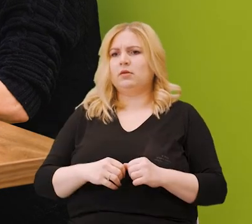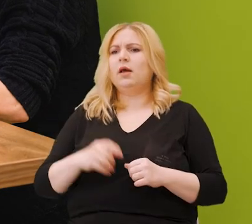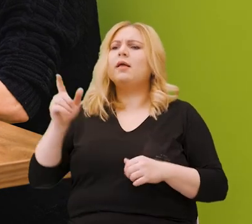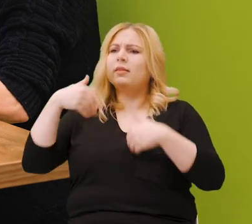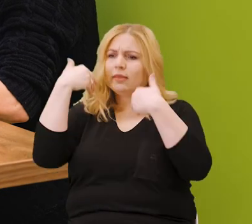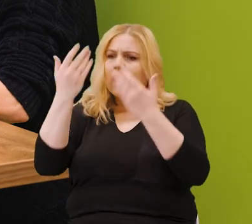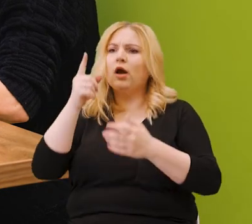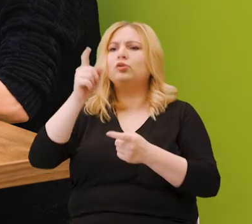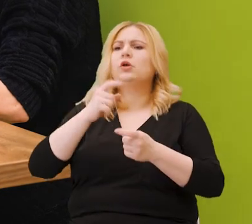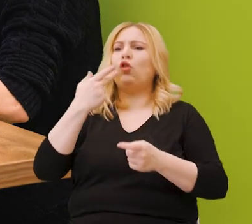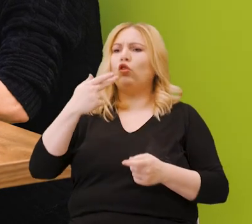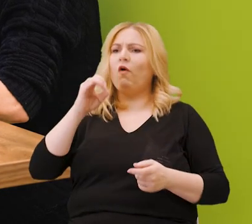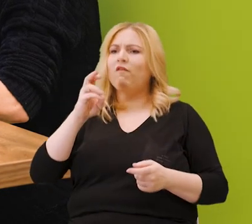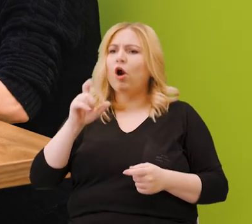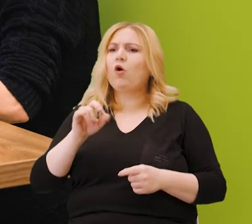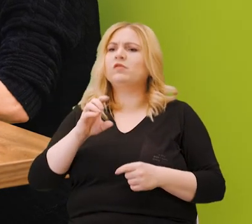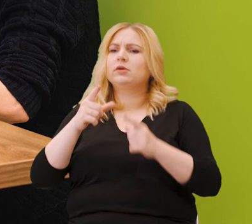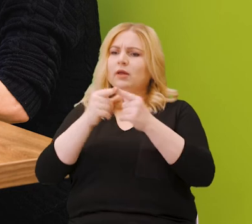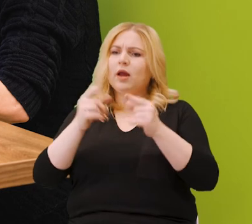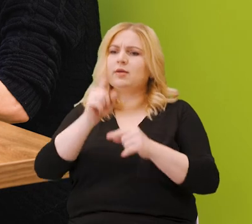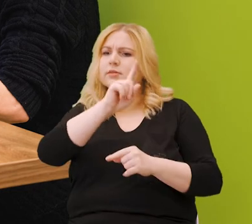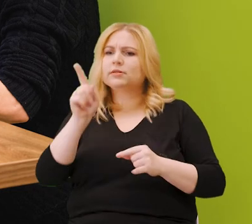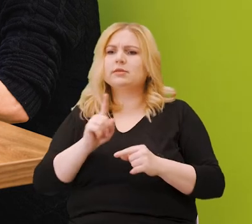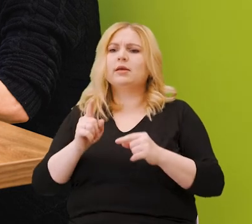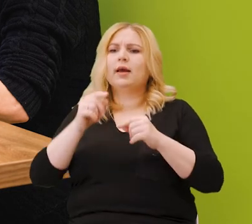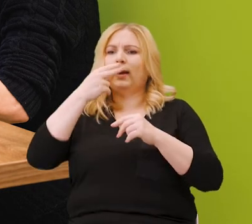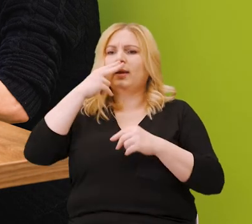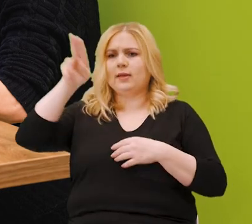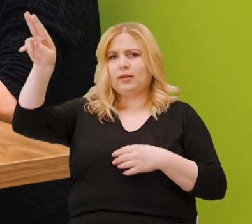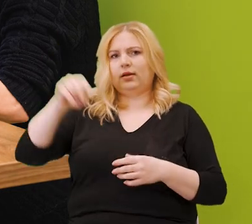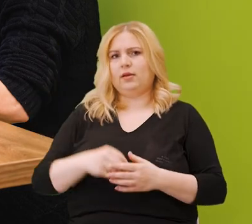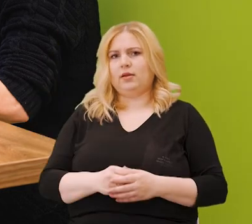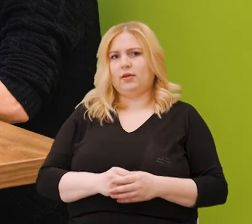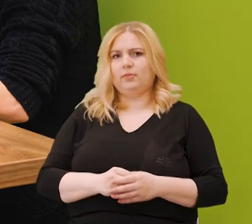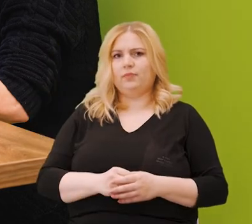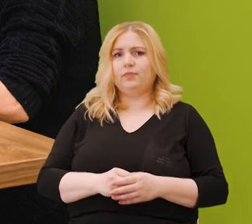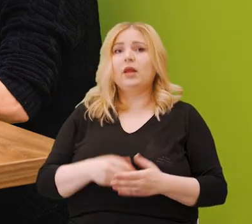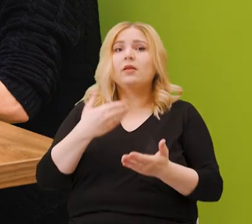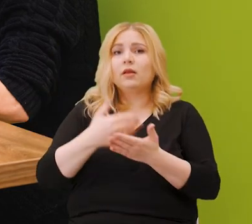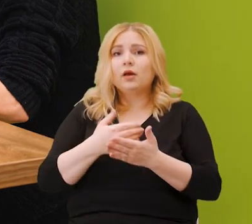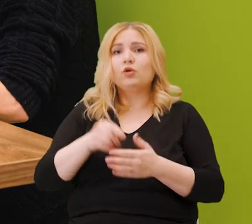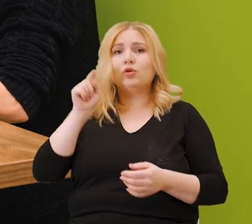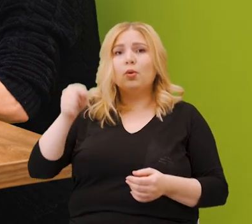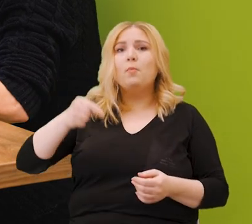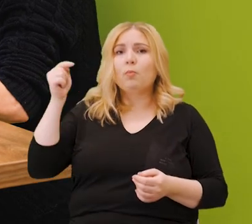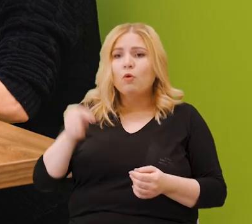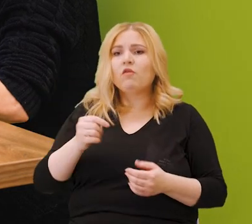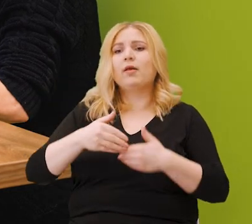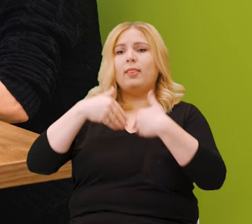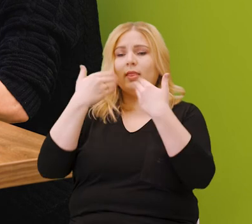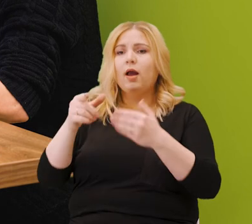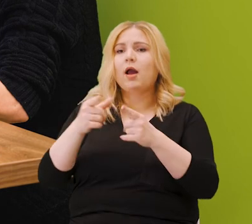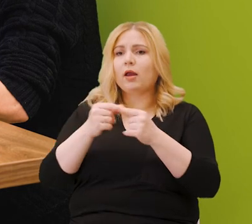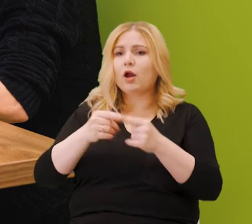życia należy. Daj mu te z Hitlerem. Z Hitlerem jest najlepsza, krzyknął Bobcio wzburzony. Więc właśnie